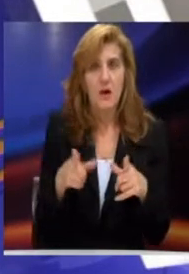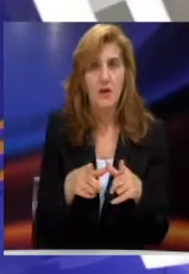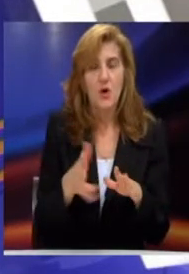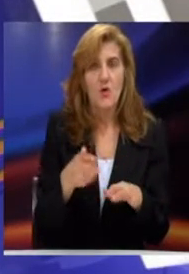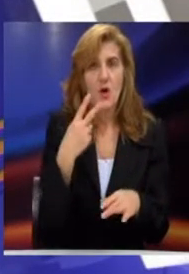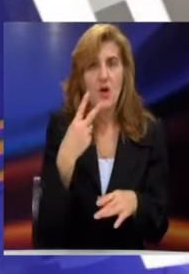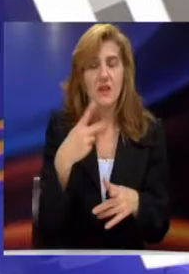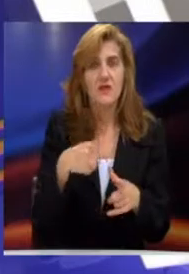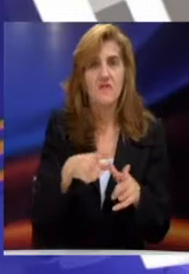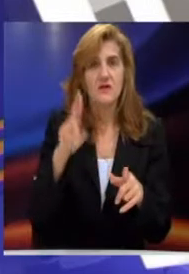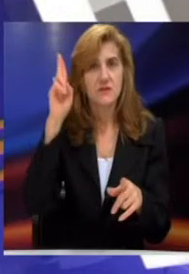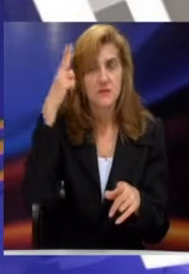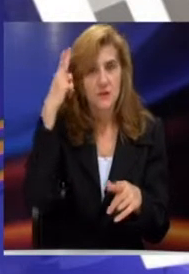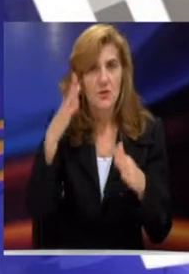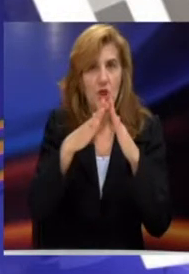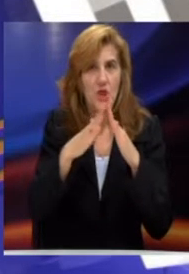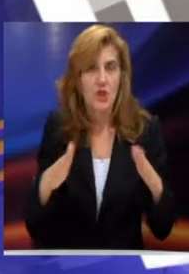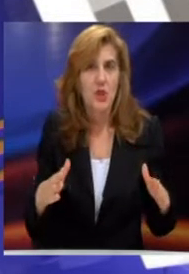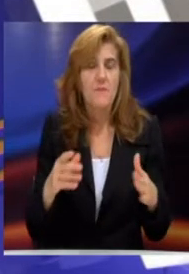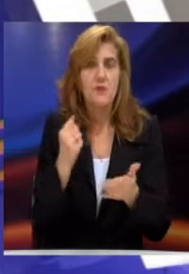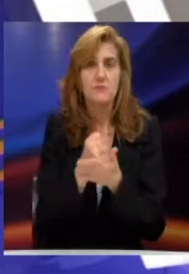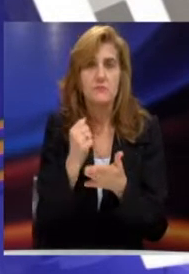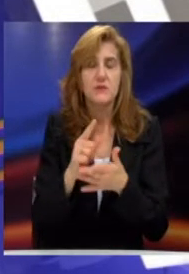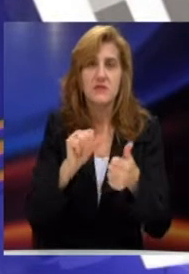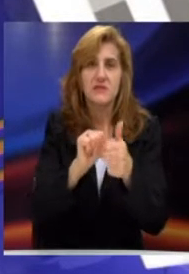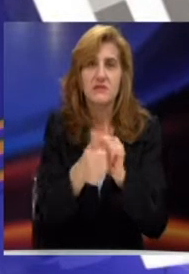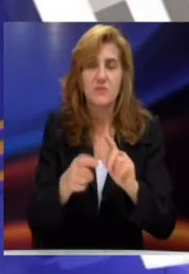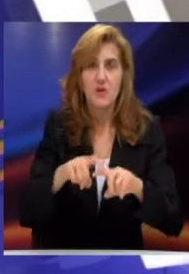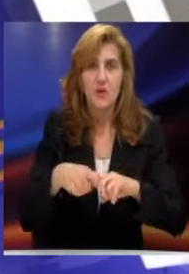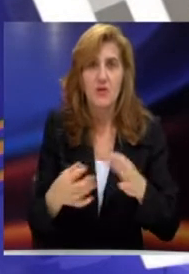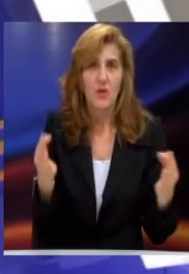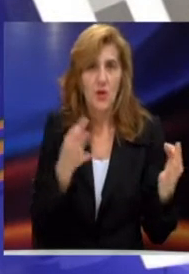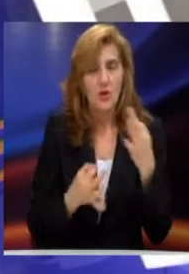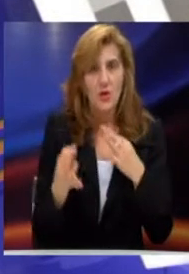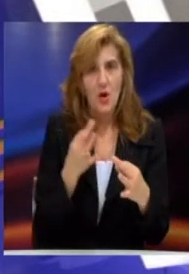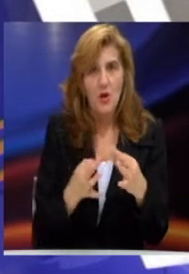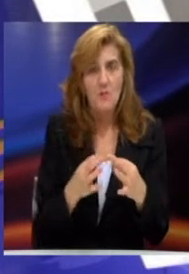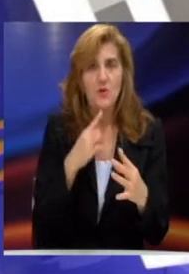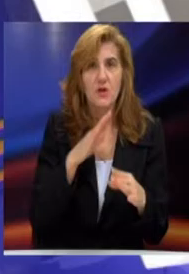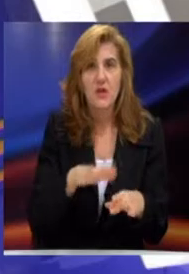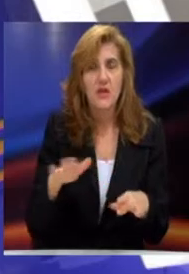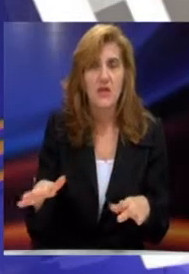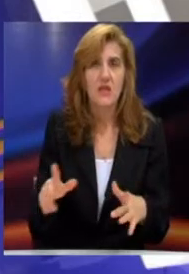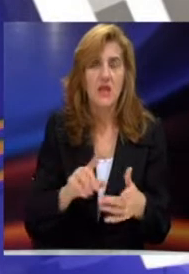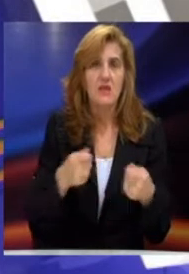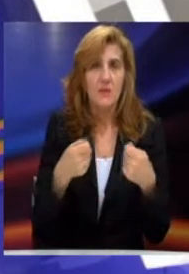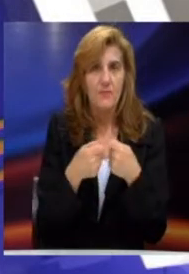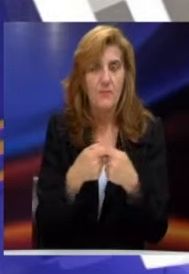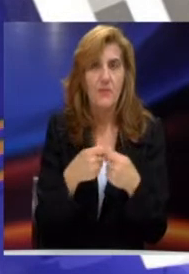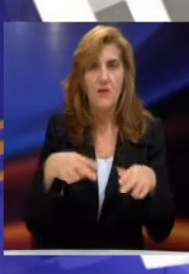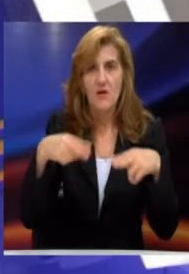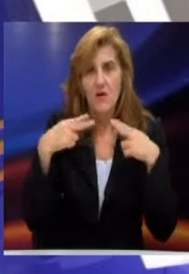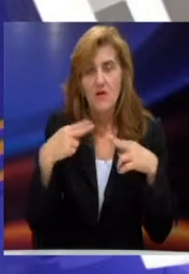nudi više od 20 internacionalnih i domaćih brendova sportske opreme, obuće, odeće, asortimana za decu, drogeriju,